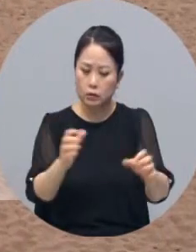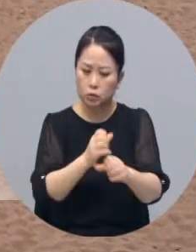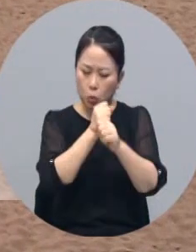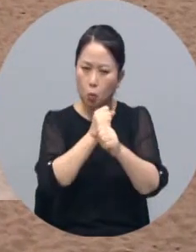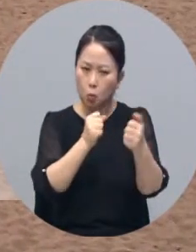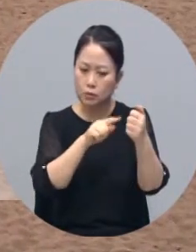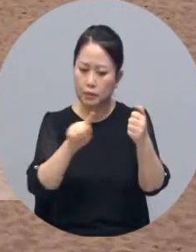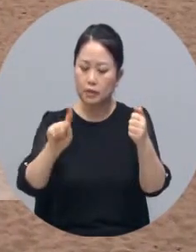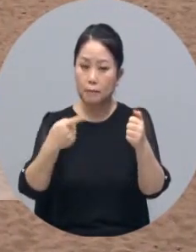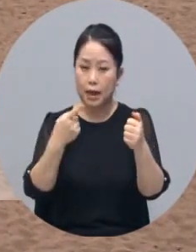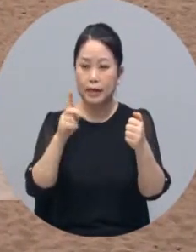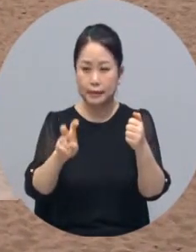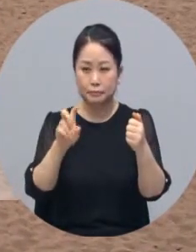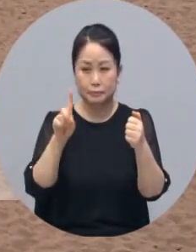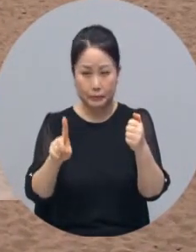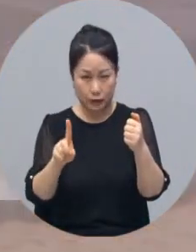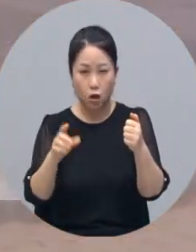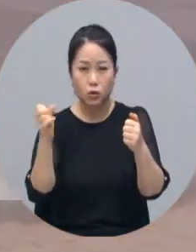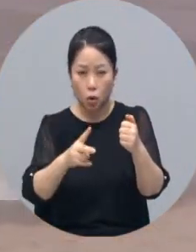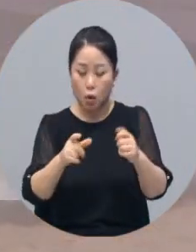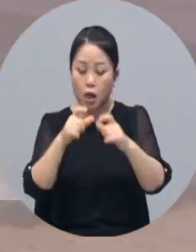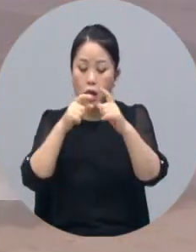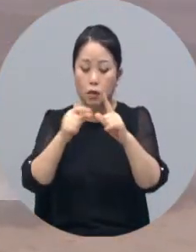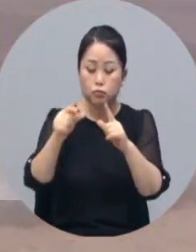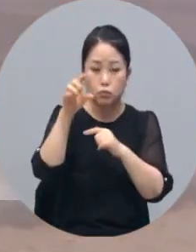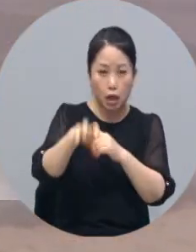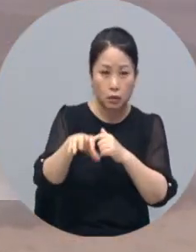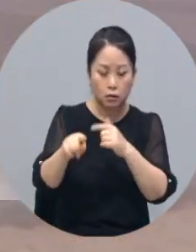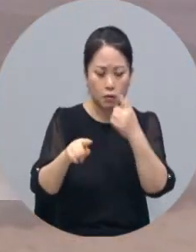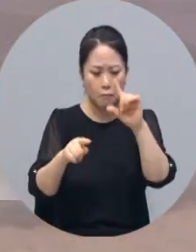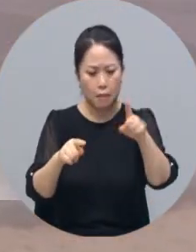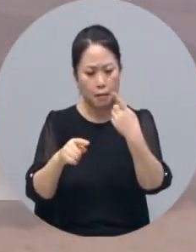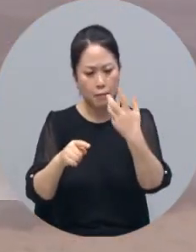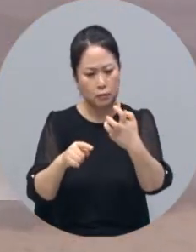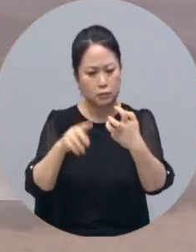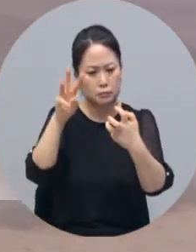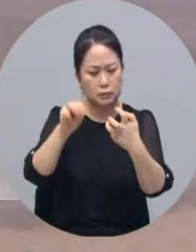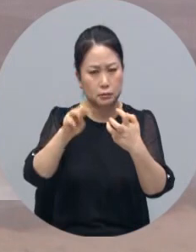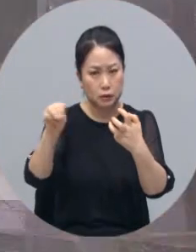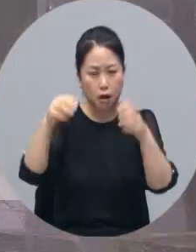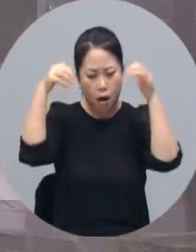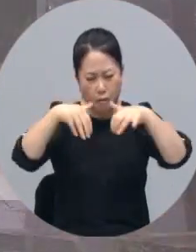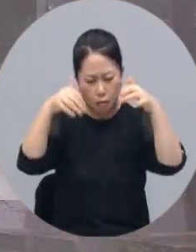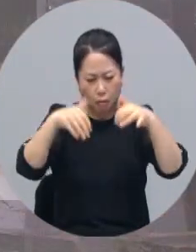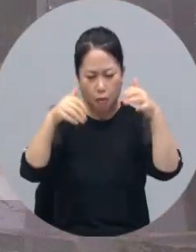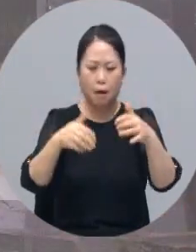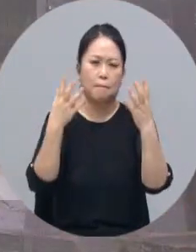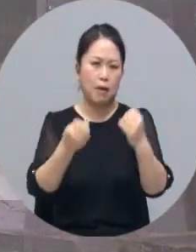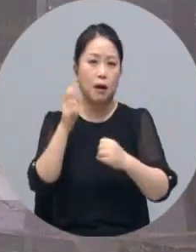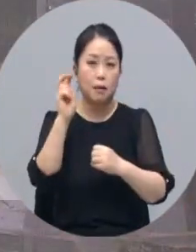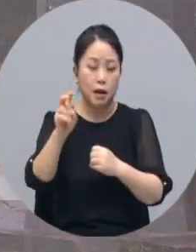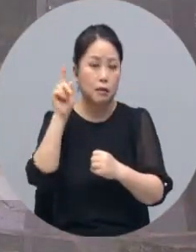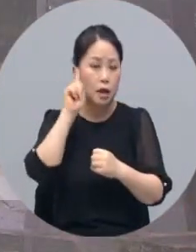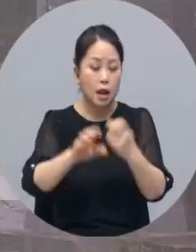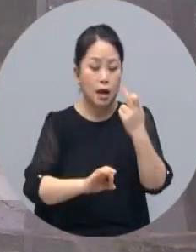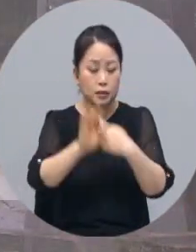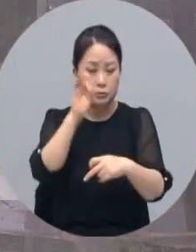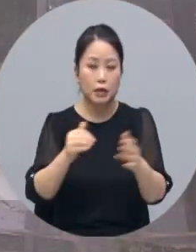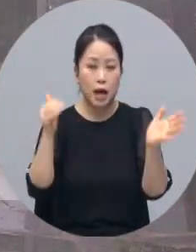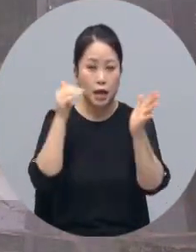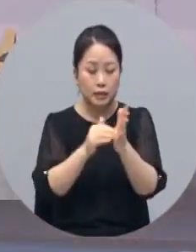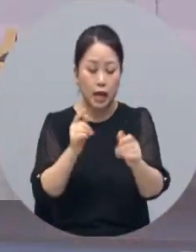일부 지역에서는 최대 180mm 이상의 많은 비가 쏟아지겠습니다. 특히 내일 오전까지 시간당